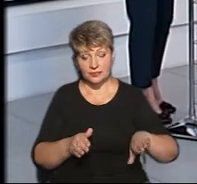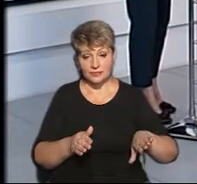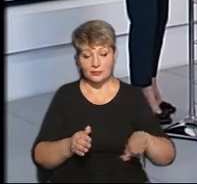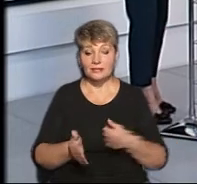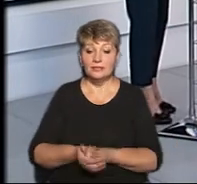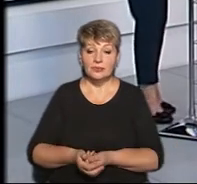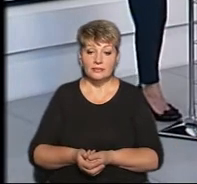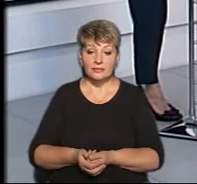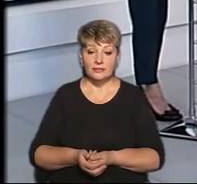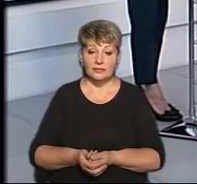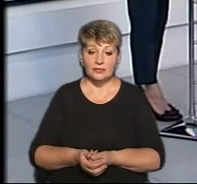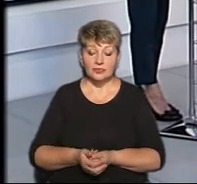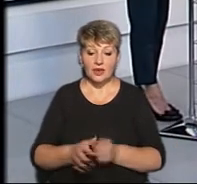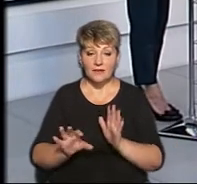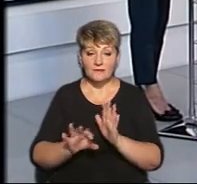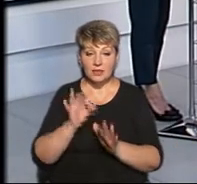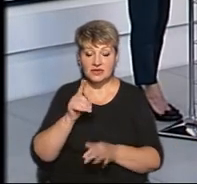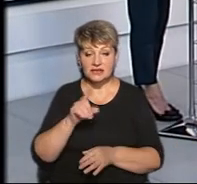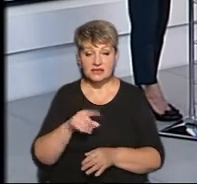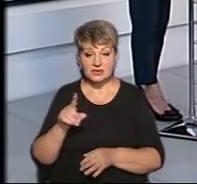з тих, що залишились. Давайте 5.